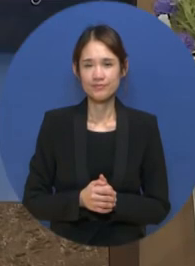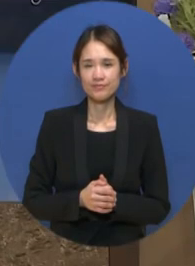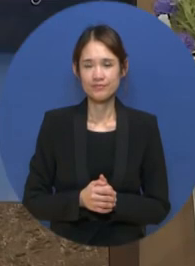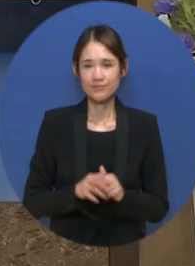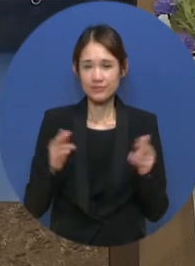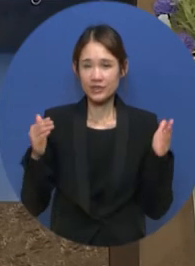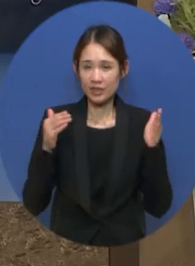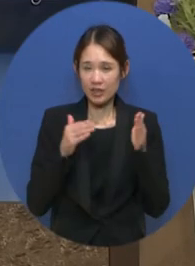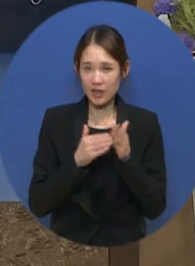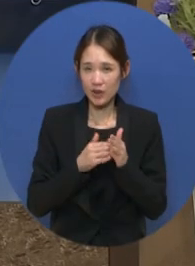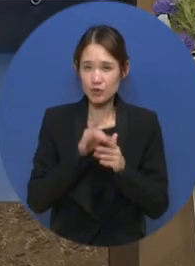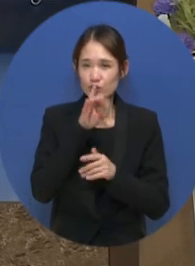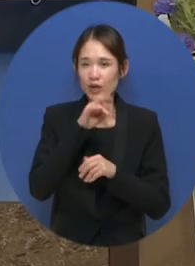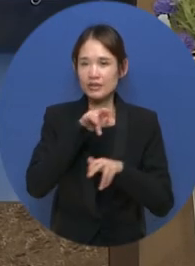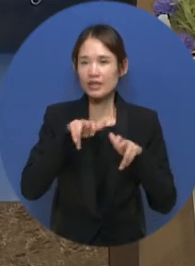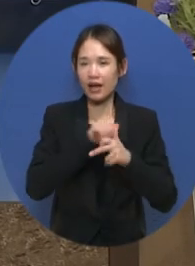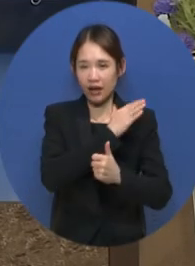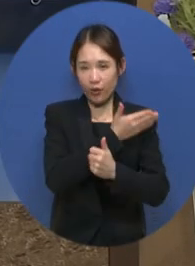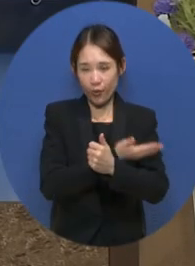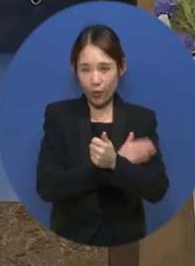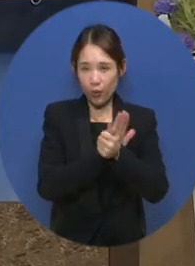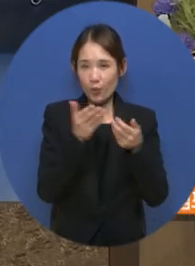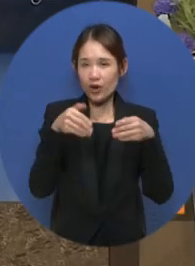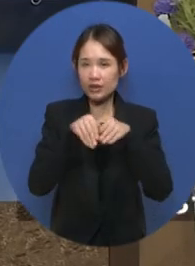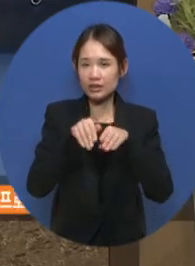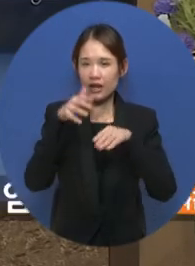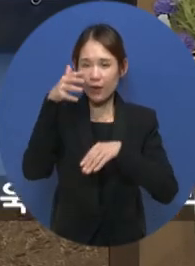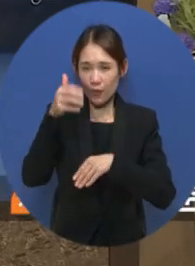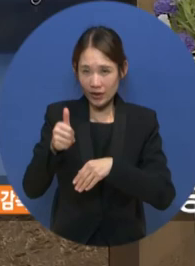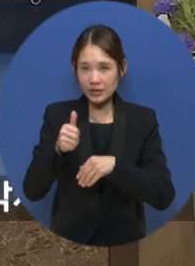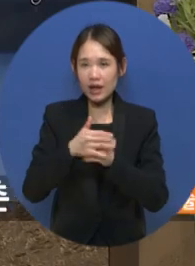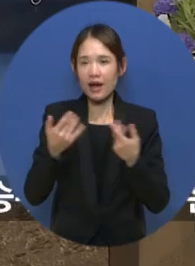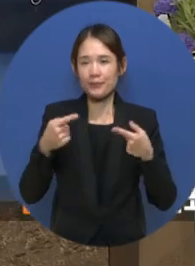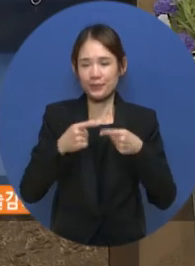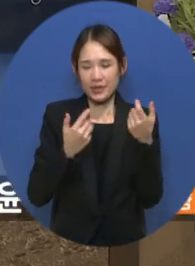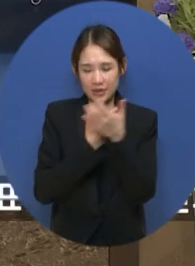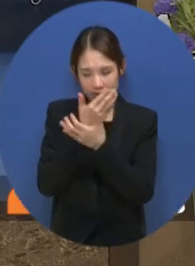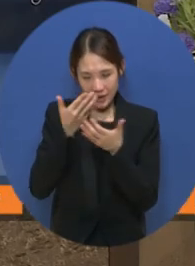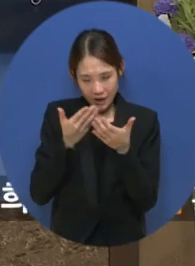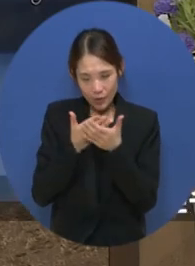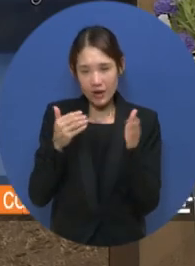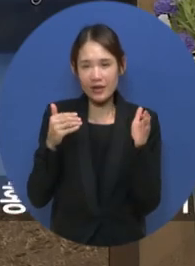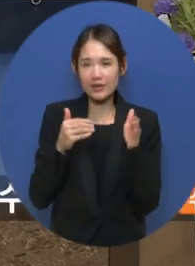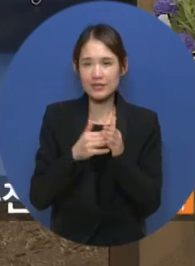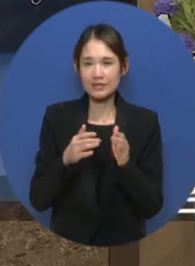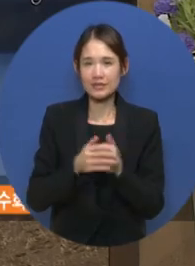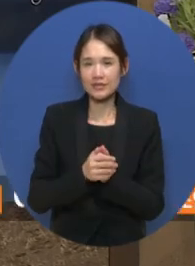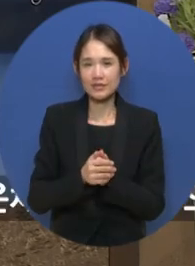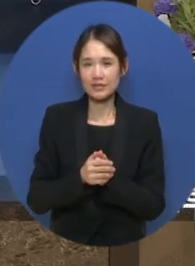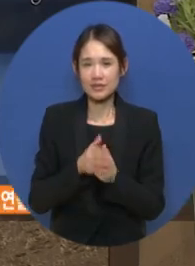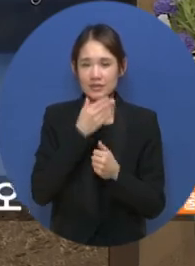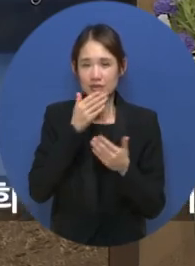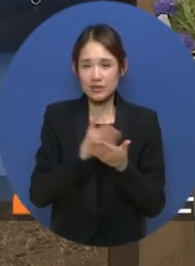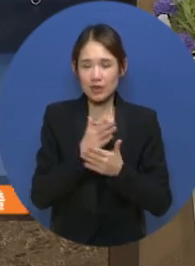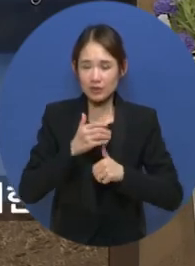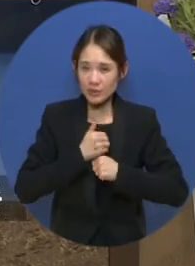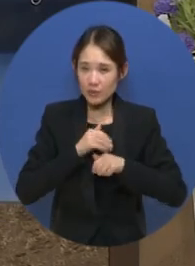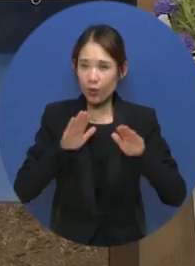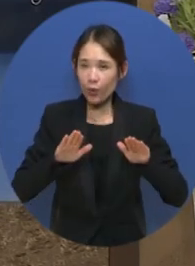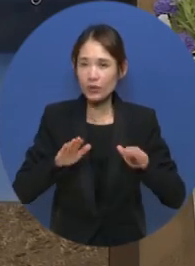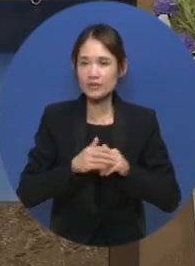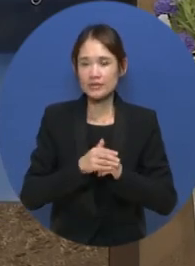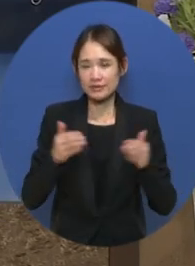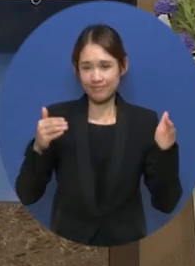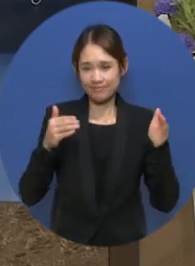네 지금까지 중앙 장애인 권익 오후 기관 은 종군 관장님과 함께 이야기 넣습니다 행복 나눔 지킴이 오늘은